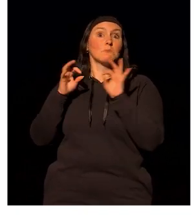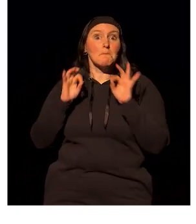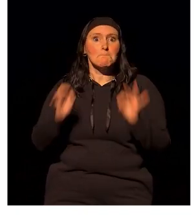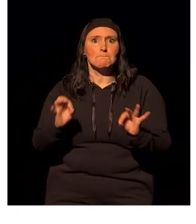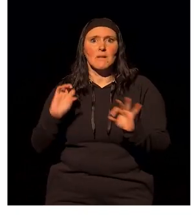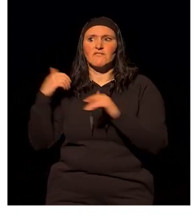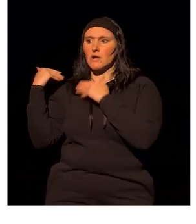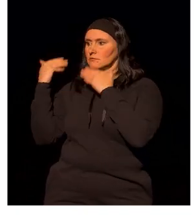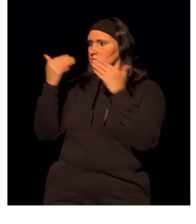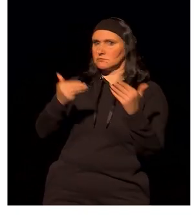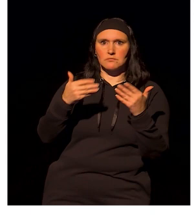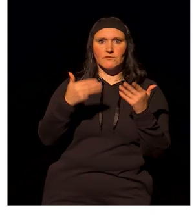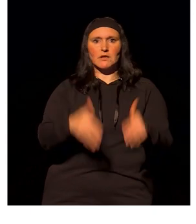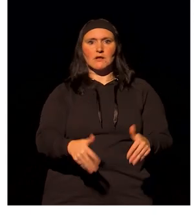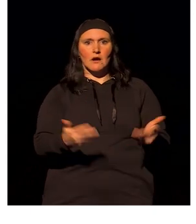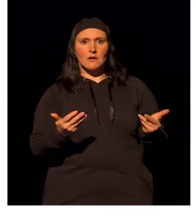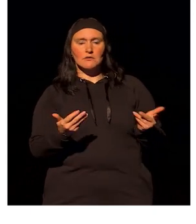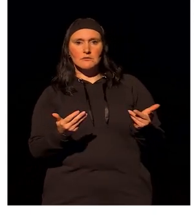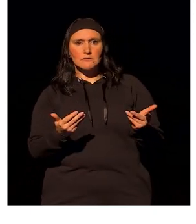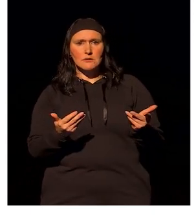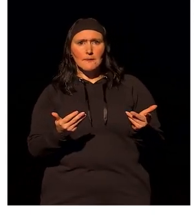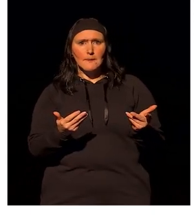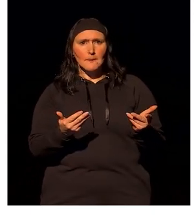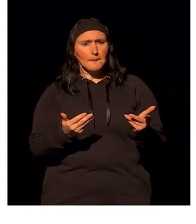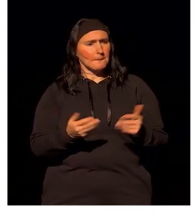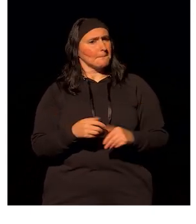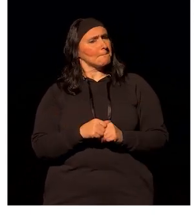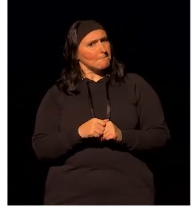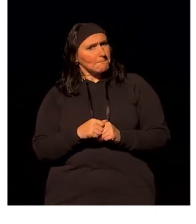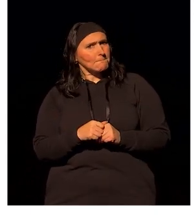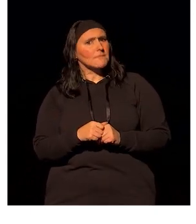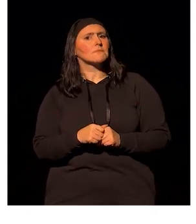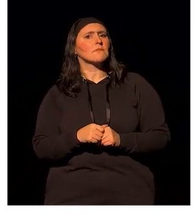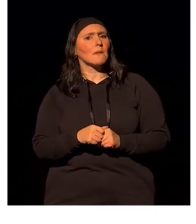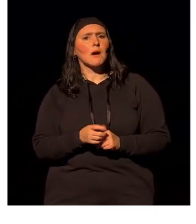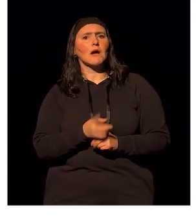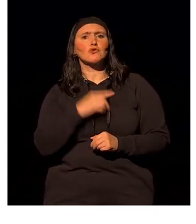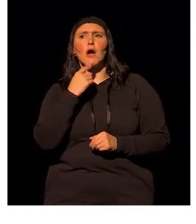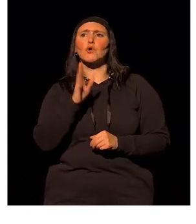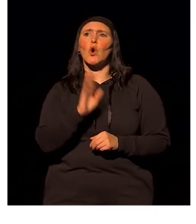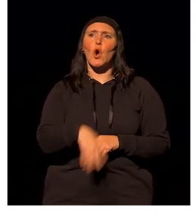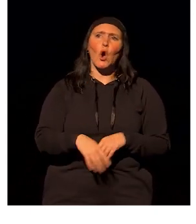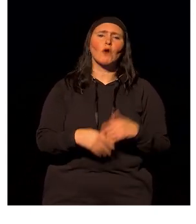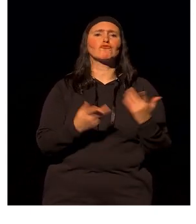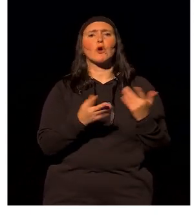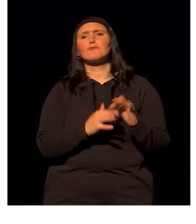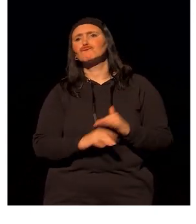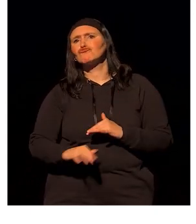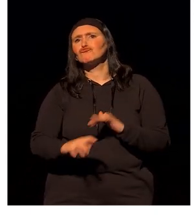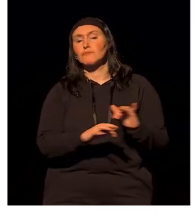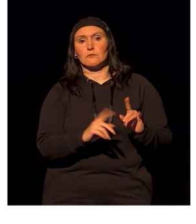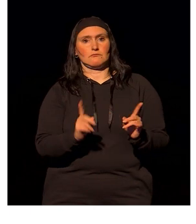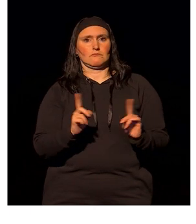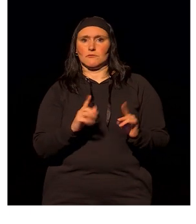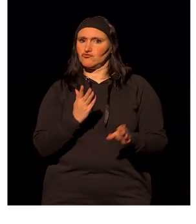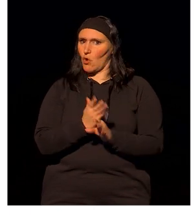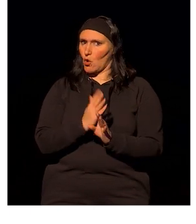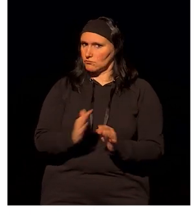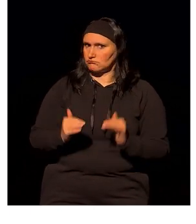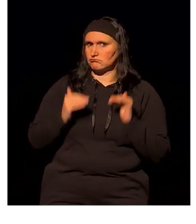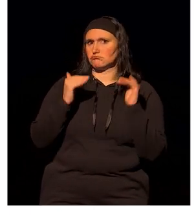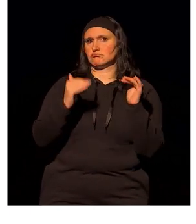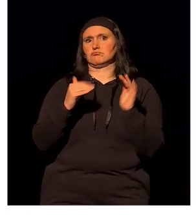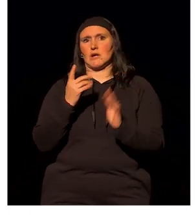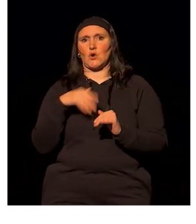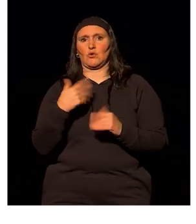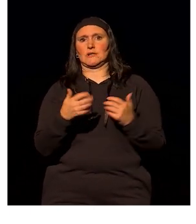da und spielt eine ganz große Rolle, nicht nur in jetzt im Gaza-Krieg, sondern natürlich auch